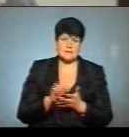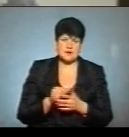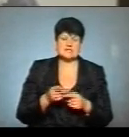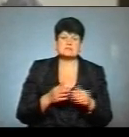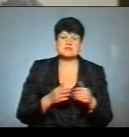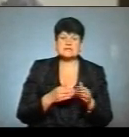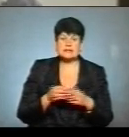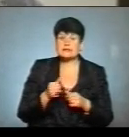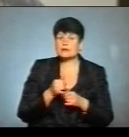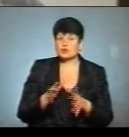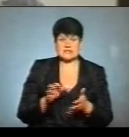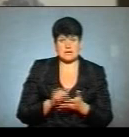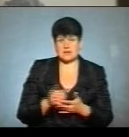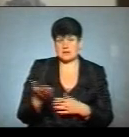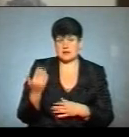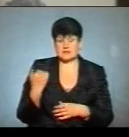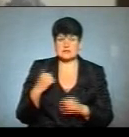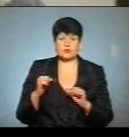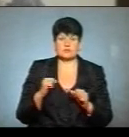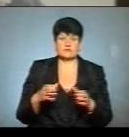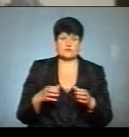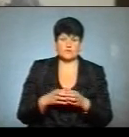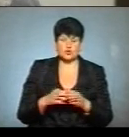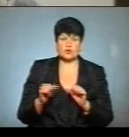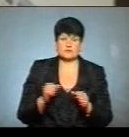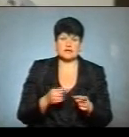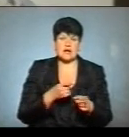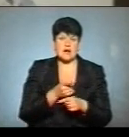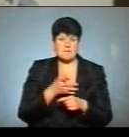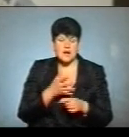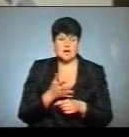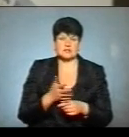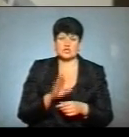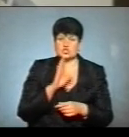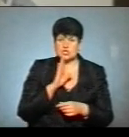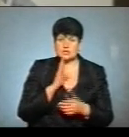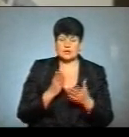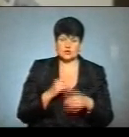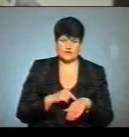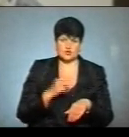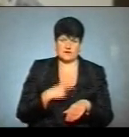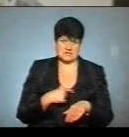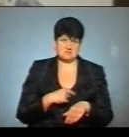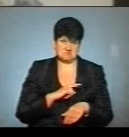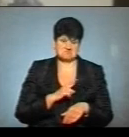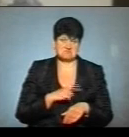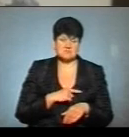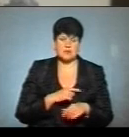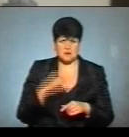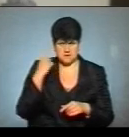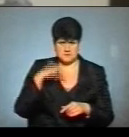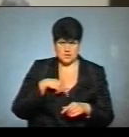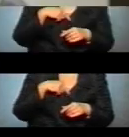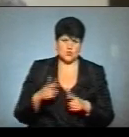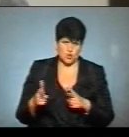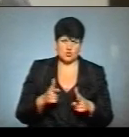які вони раніше не могли займати. Це і командир зводу, це і командир гармати. Тобто жінка, якщо себе відчуває в силі, і вона психологічно готова